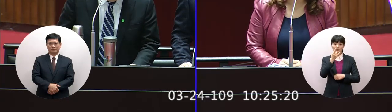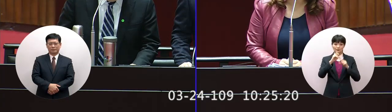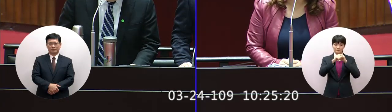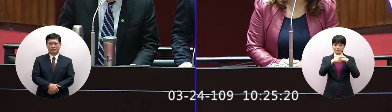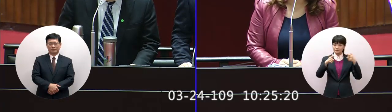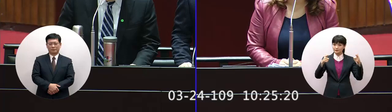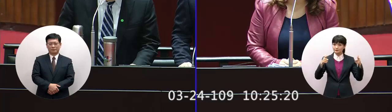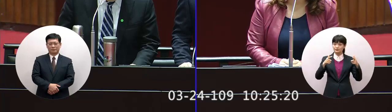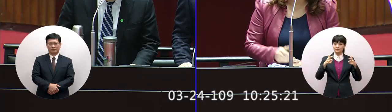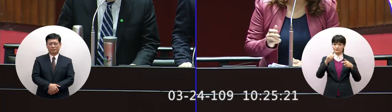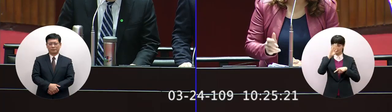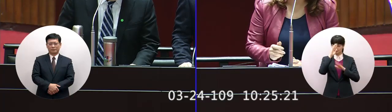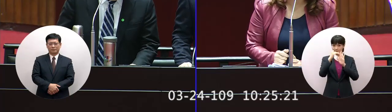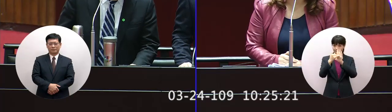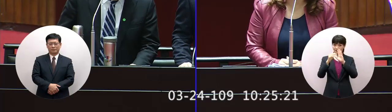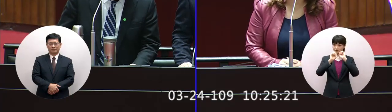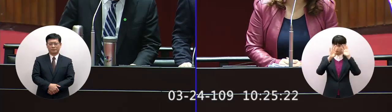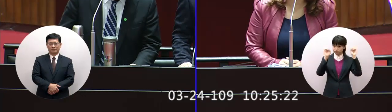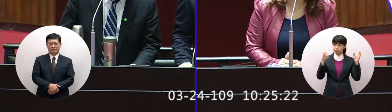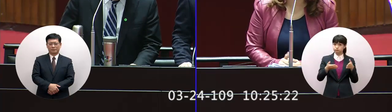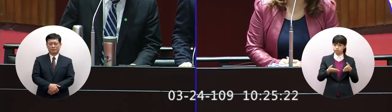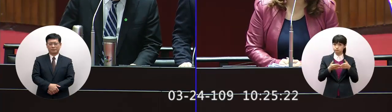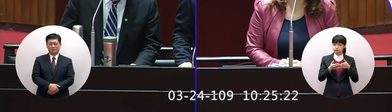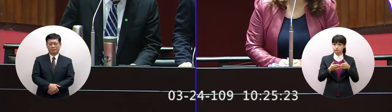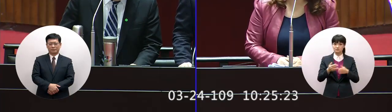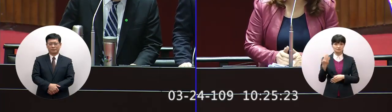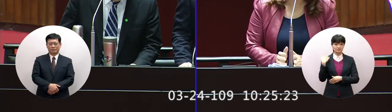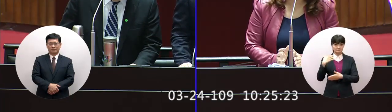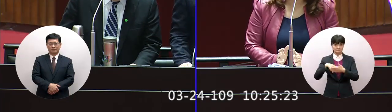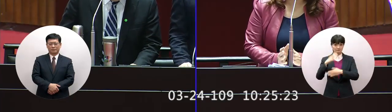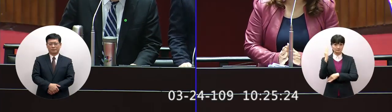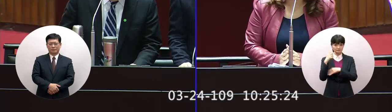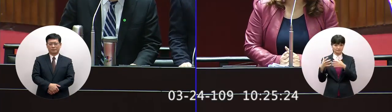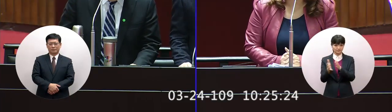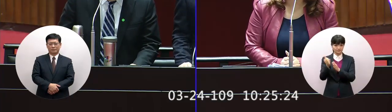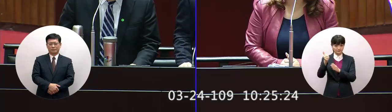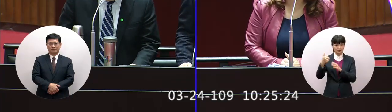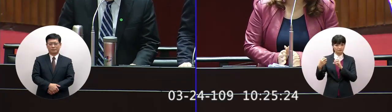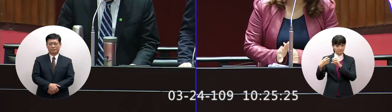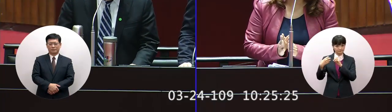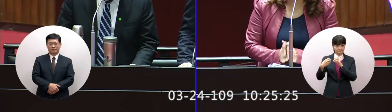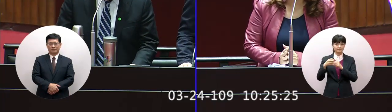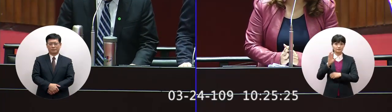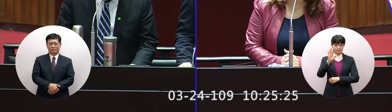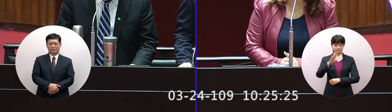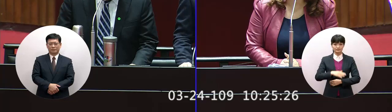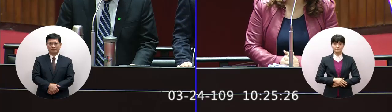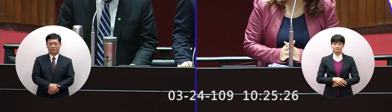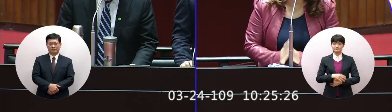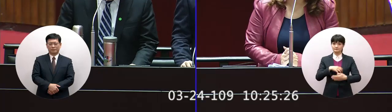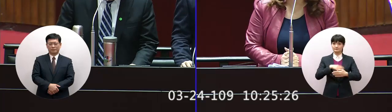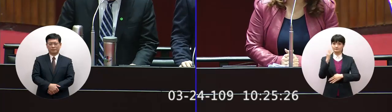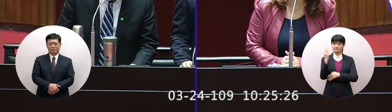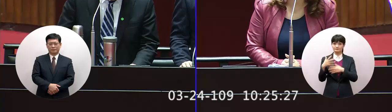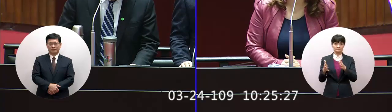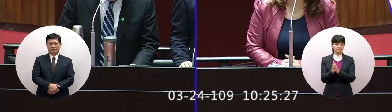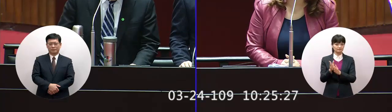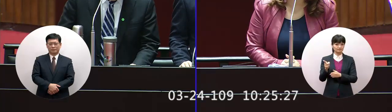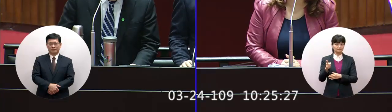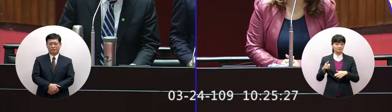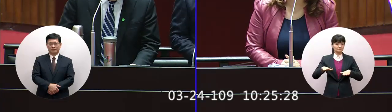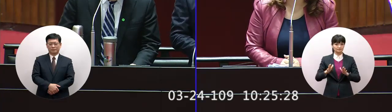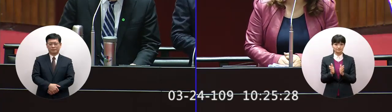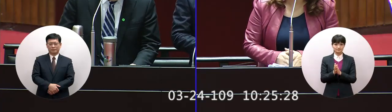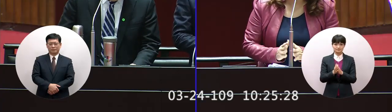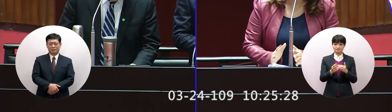曾经跟我们内政部长徐部长来做过这个探讨。那当然我们行政团队，我们内政部很快的跟